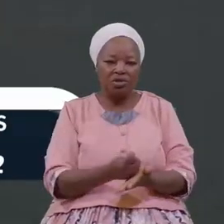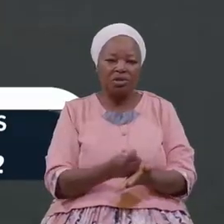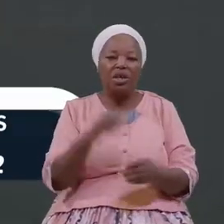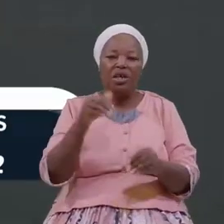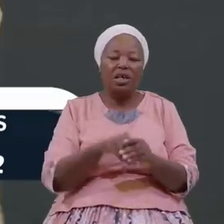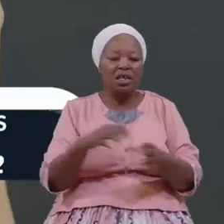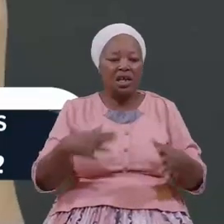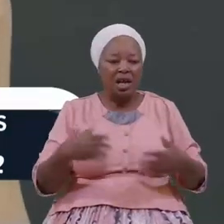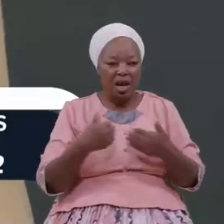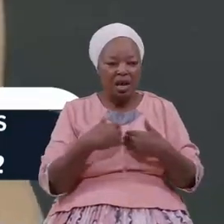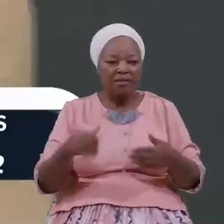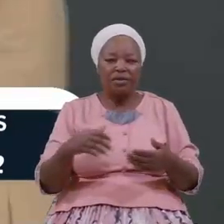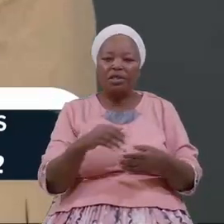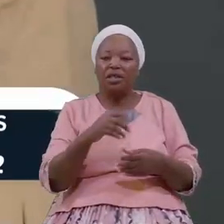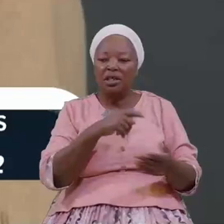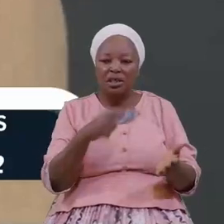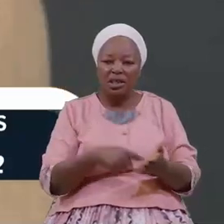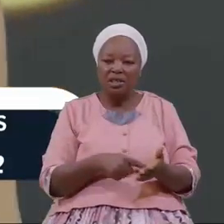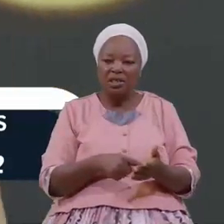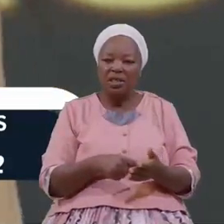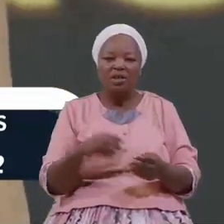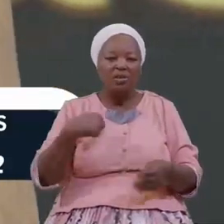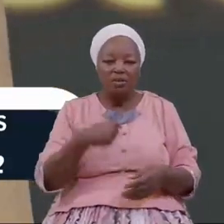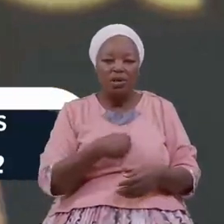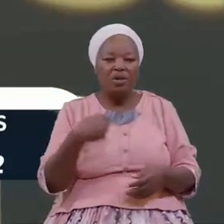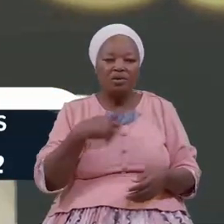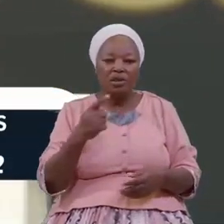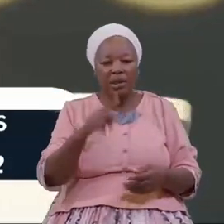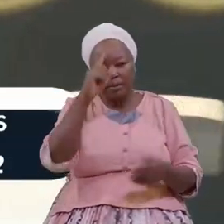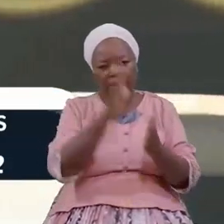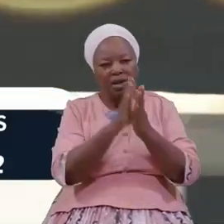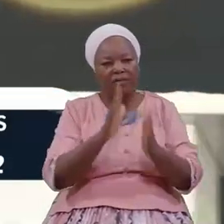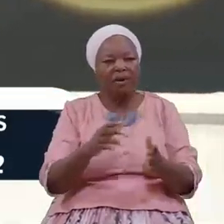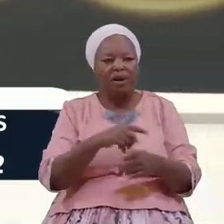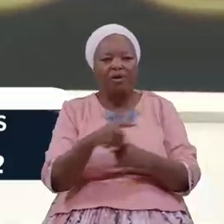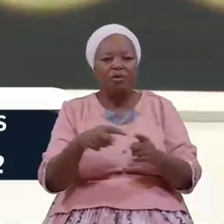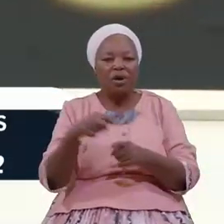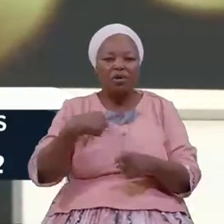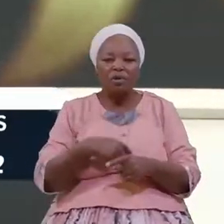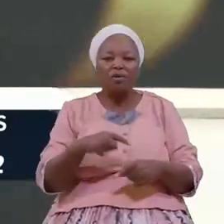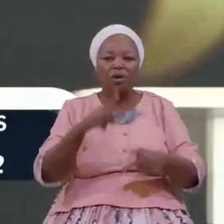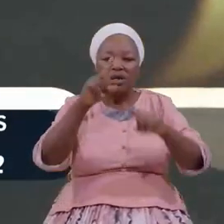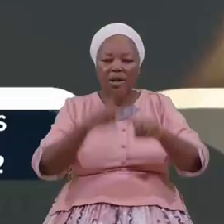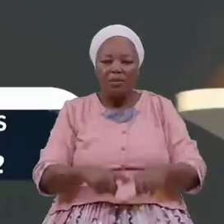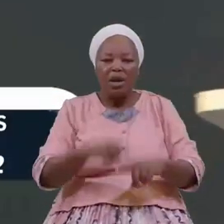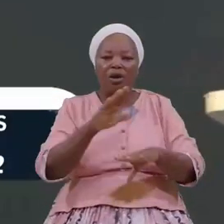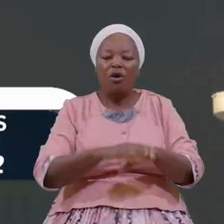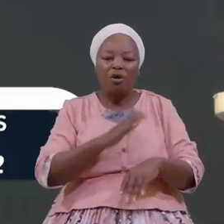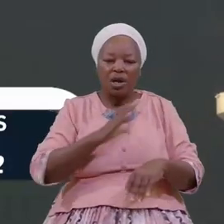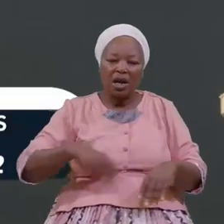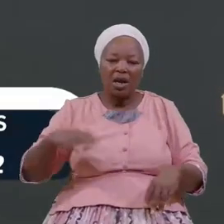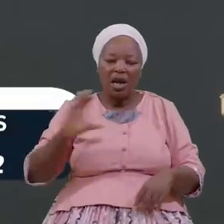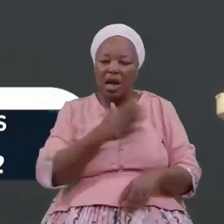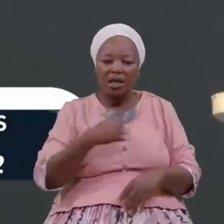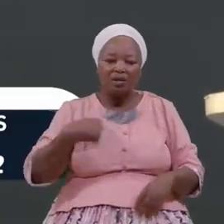Nous portons ce trésor dans des vases de terre. Nous, les croyants, nous qui nous appuyons sur Christ, nous qui mettons